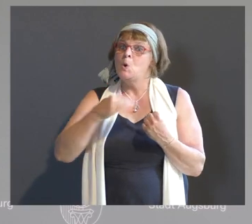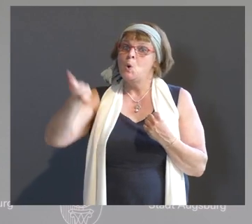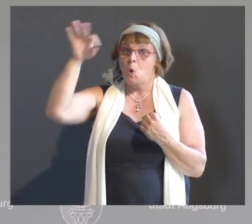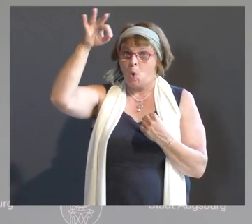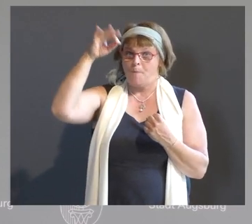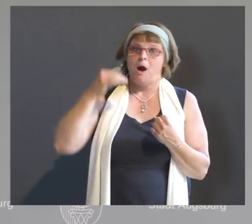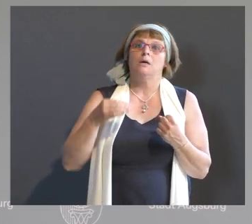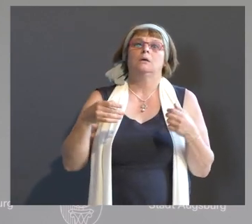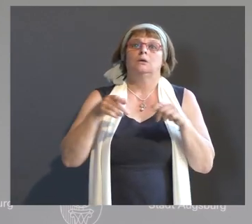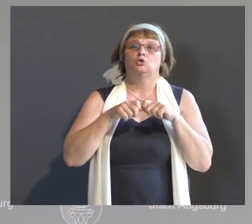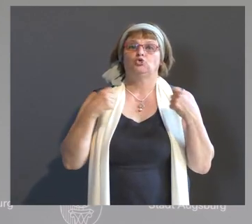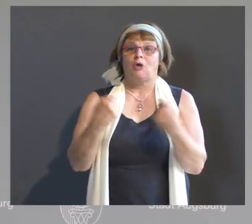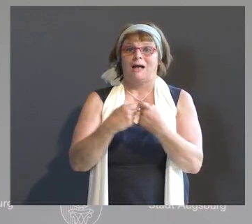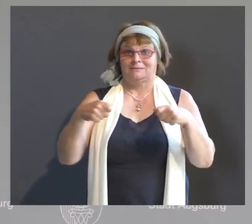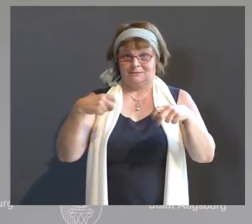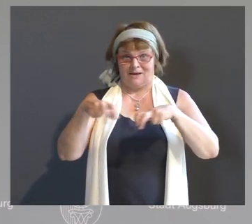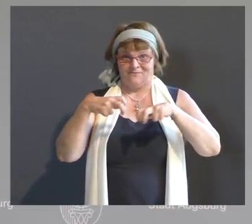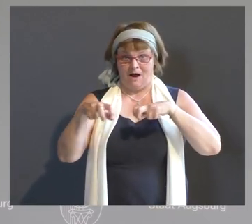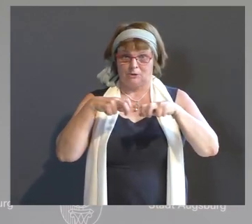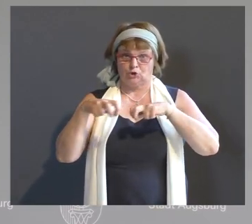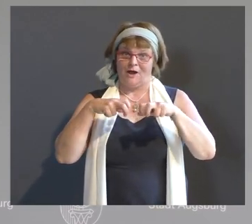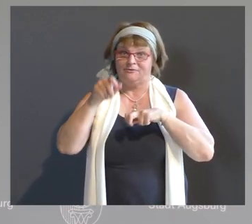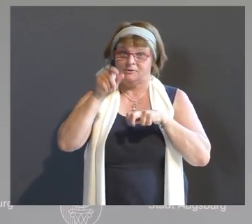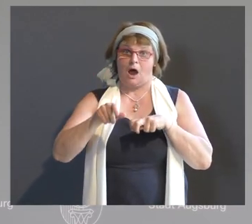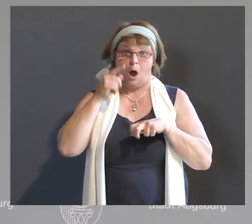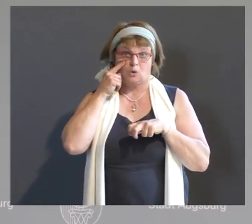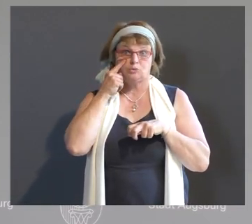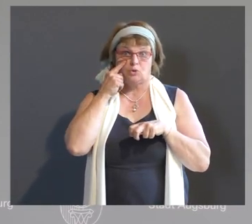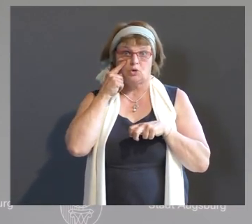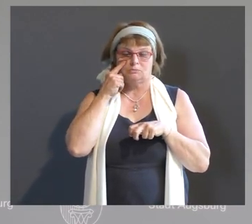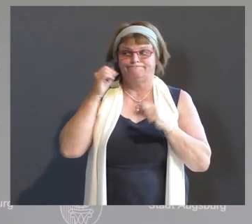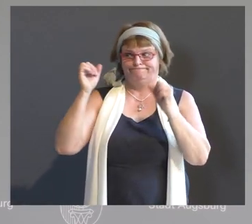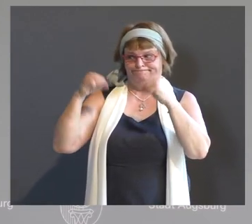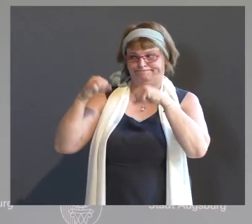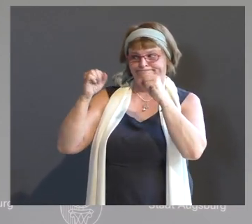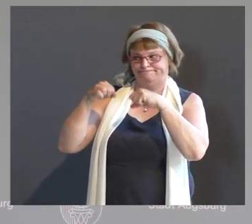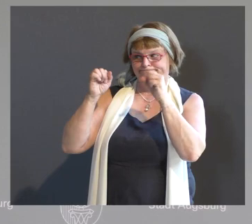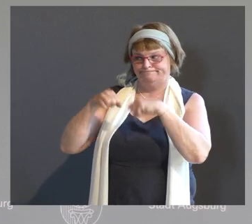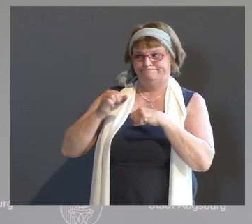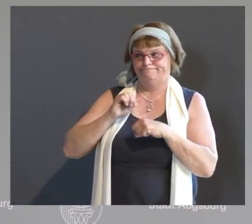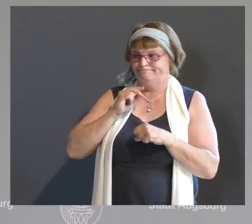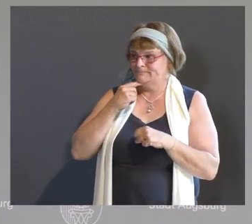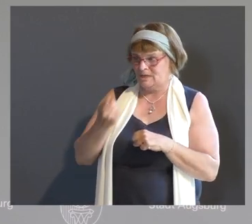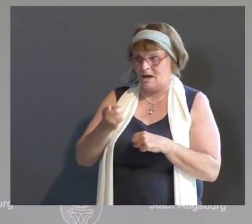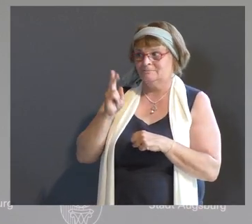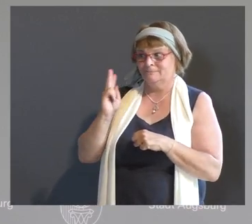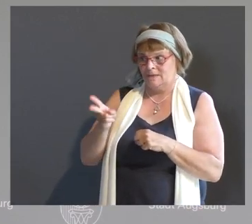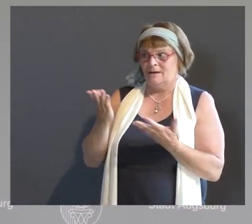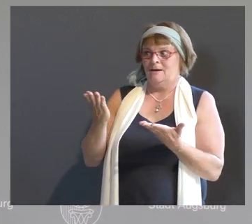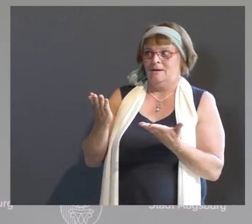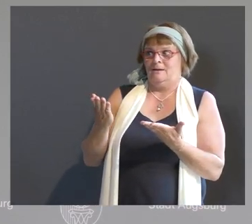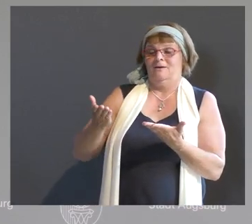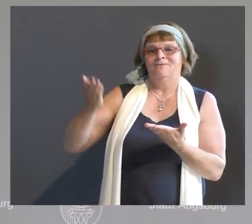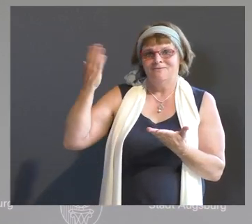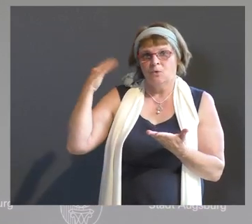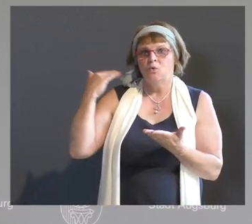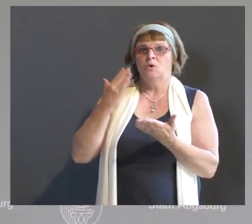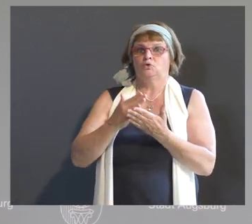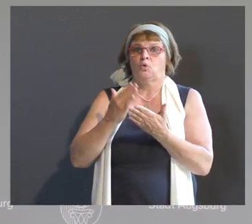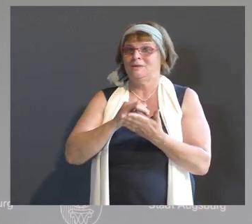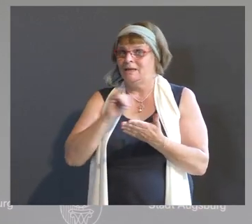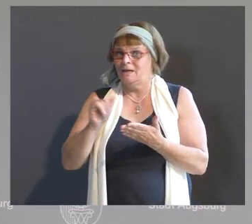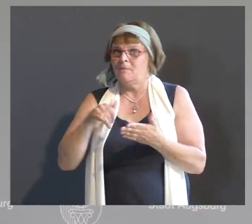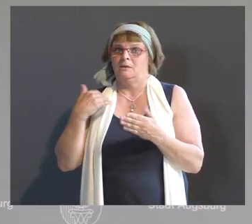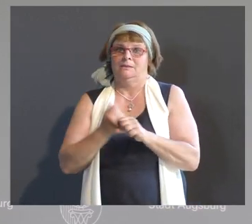in Augsburg telefoniert und die Staatsanwaltschaft Augsburg versichert uns, wie sie es in den vergangenen Monaten und Jahren immer getan